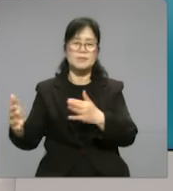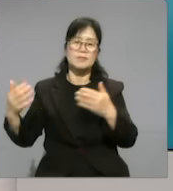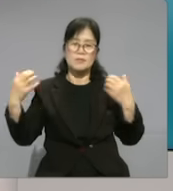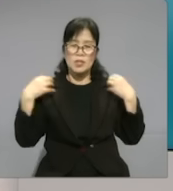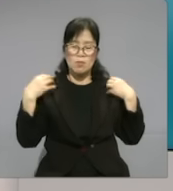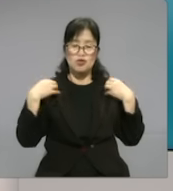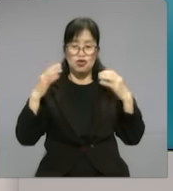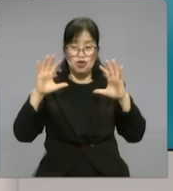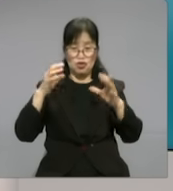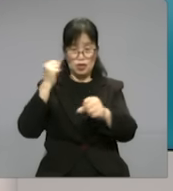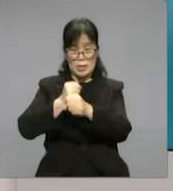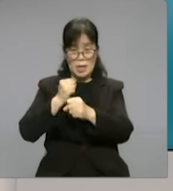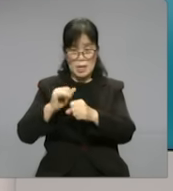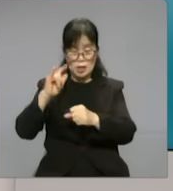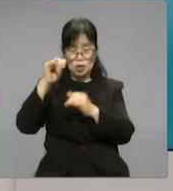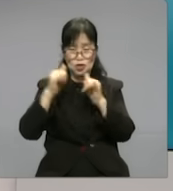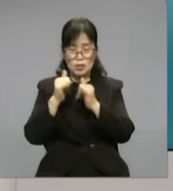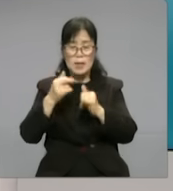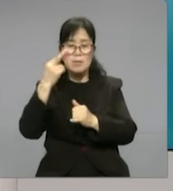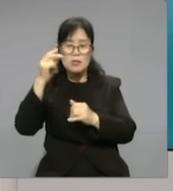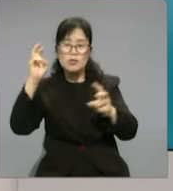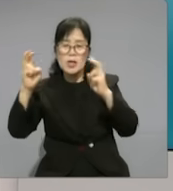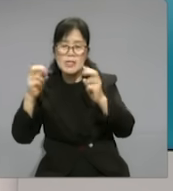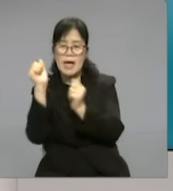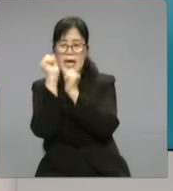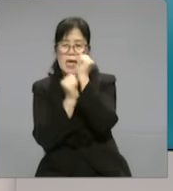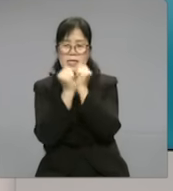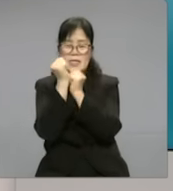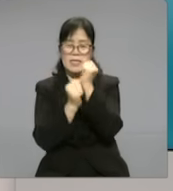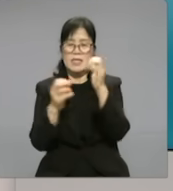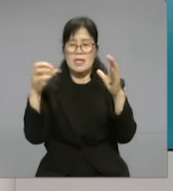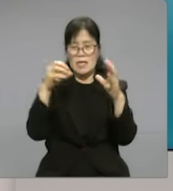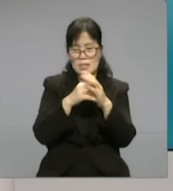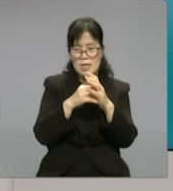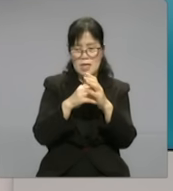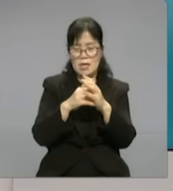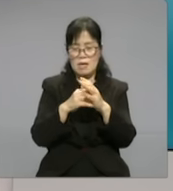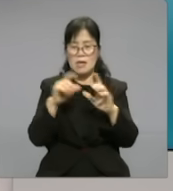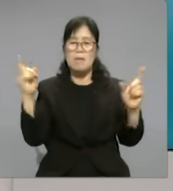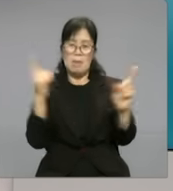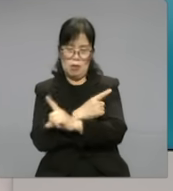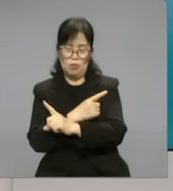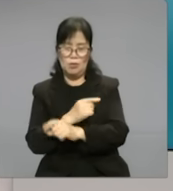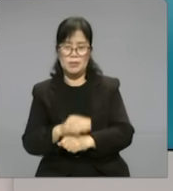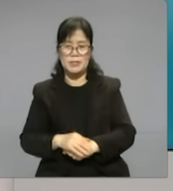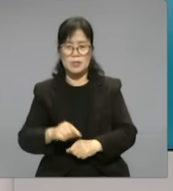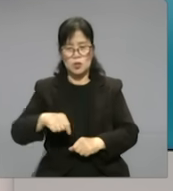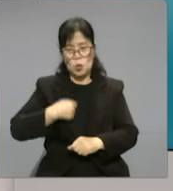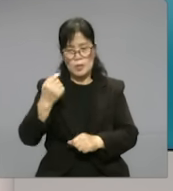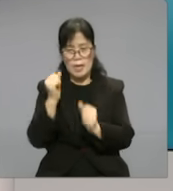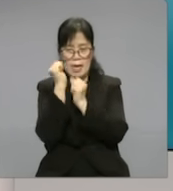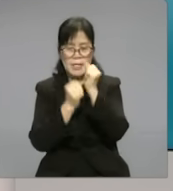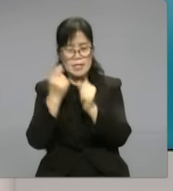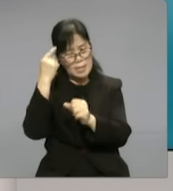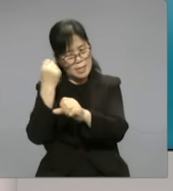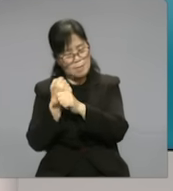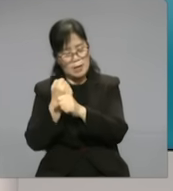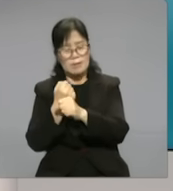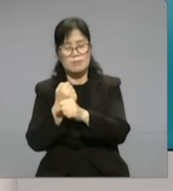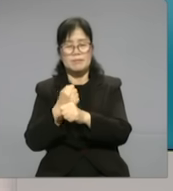정부는 국산 전투기에 미국 업체 엔진이 장착되는 현실을 바꾸겠다며 지난해 독자 엔진 개발에